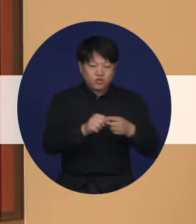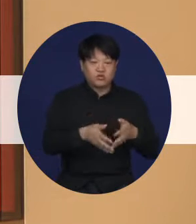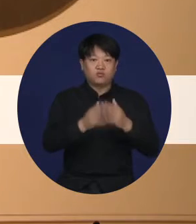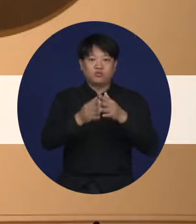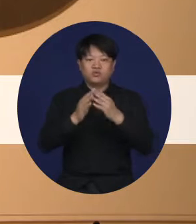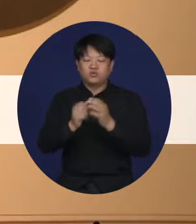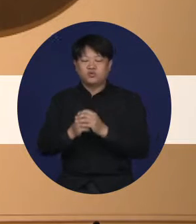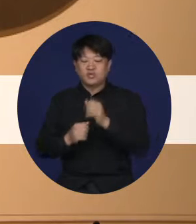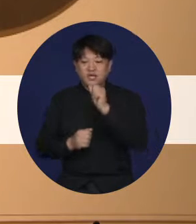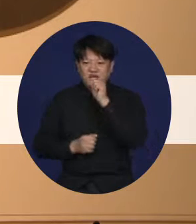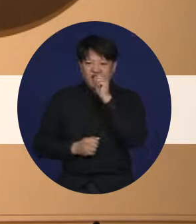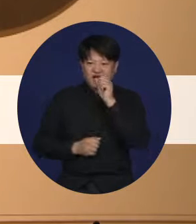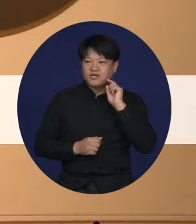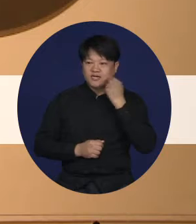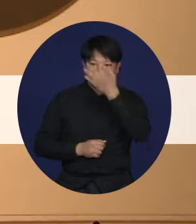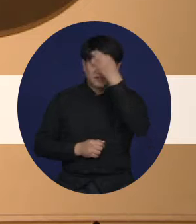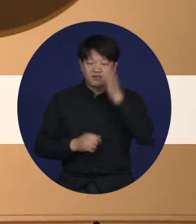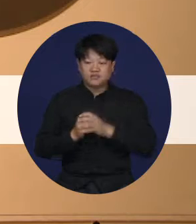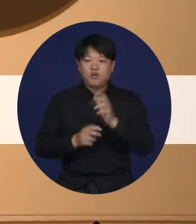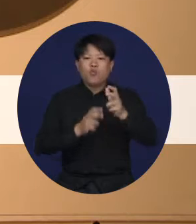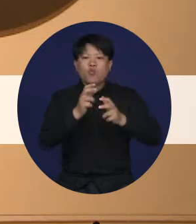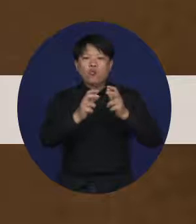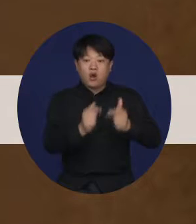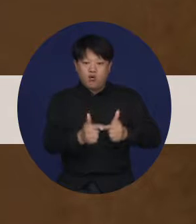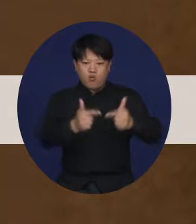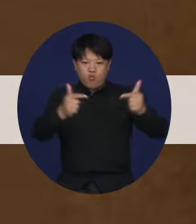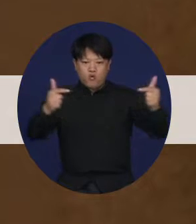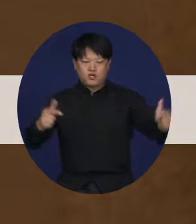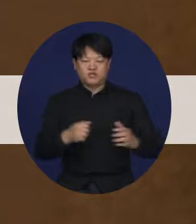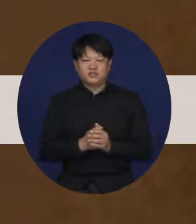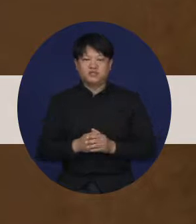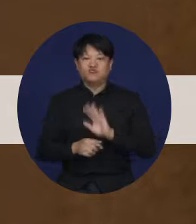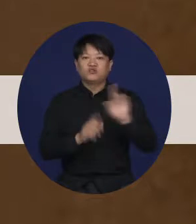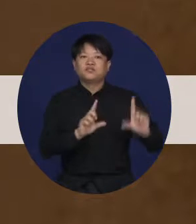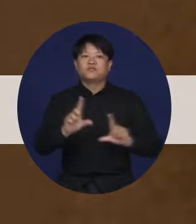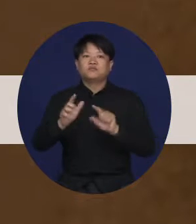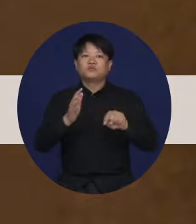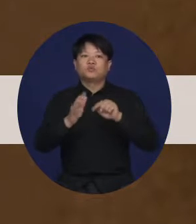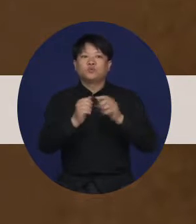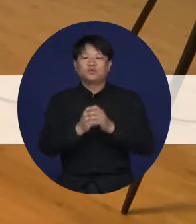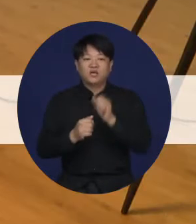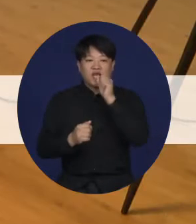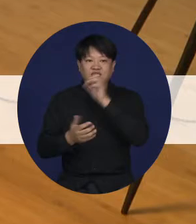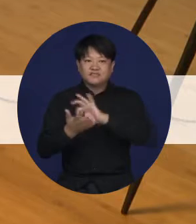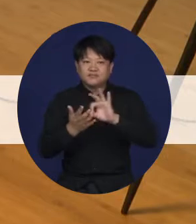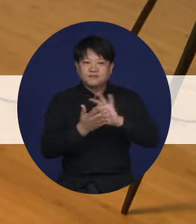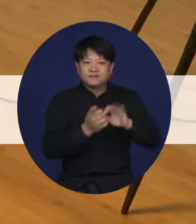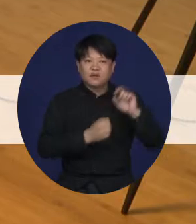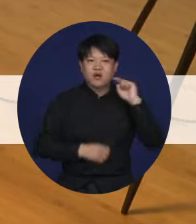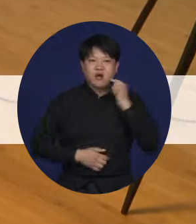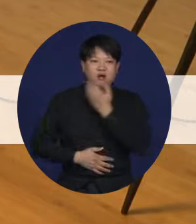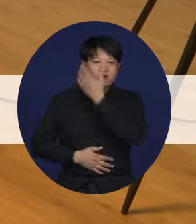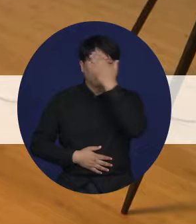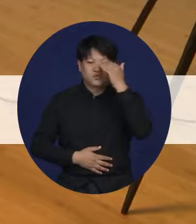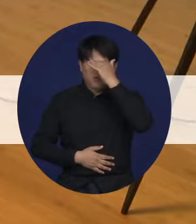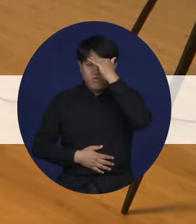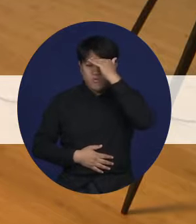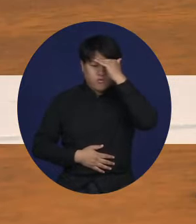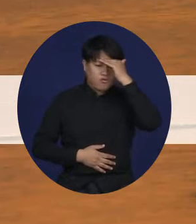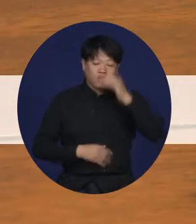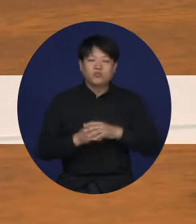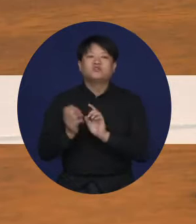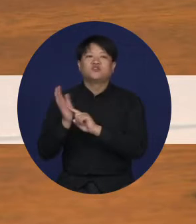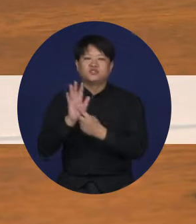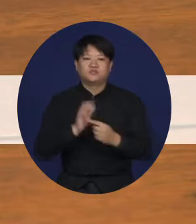조각 설치 영역 st 아트를 스텔 공예 영역으로 확장해 우리 삶 속에 스트레스 임과 아름다움을